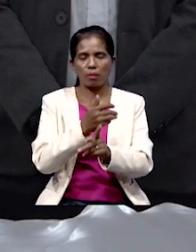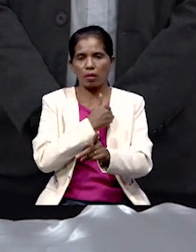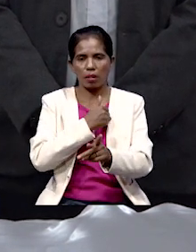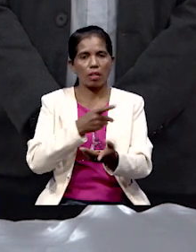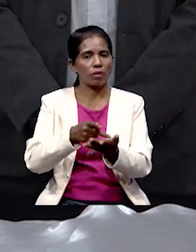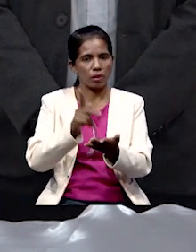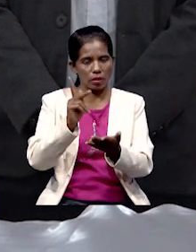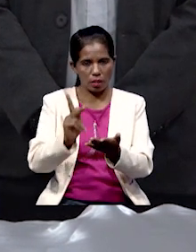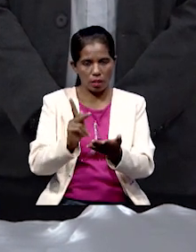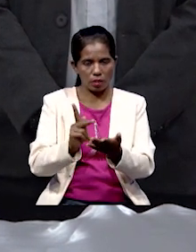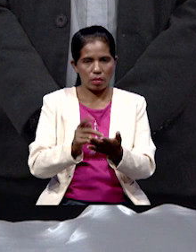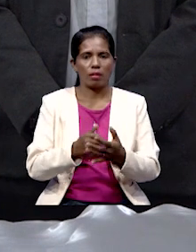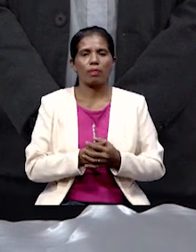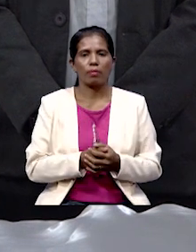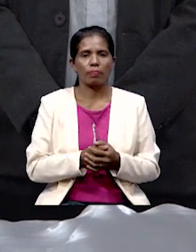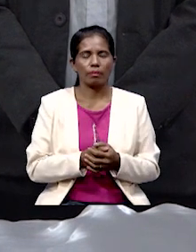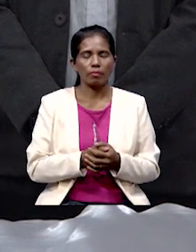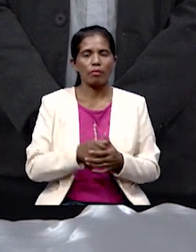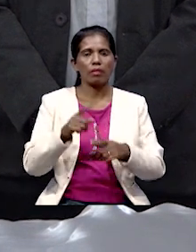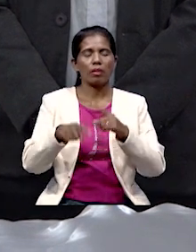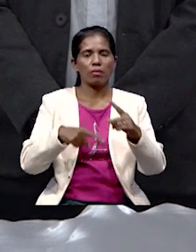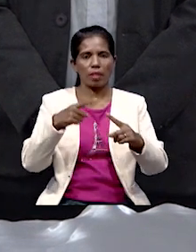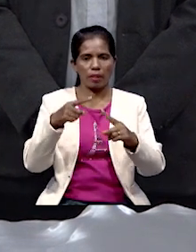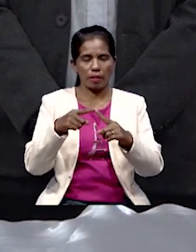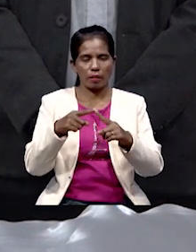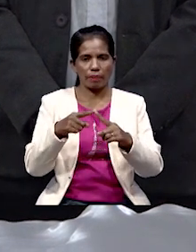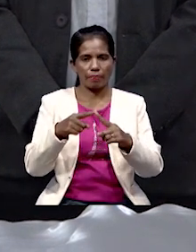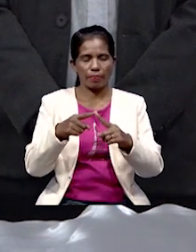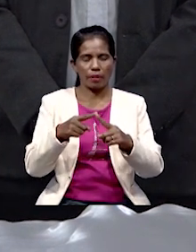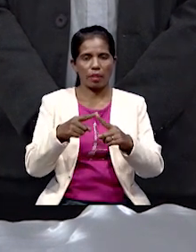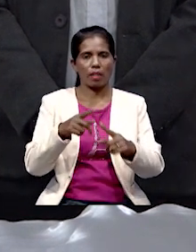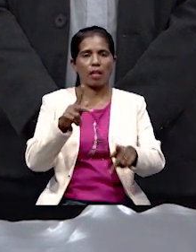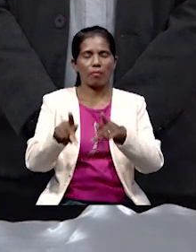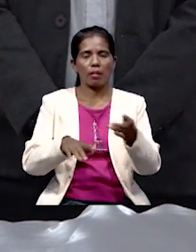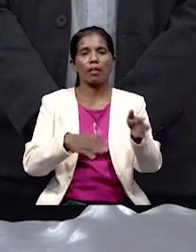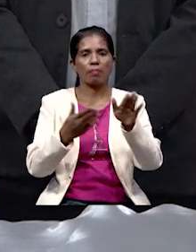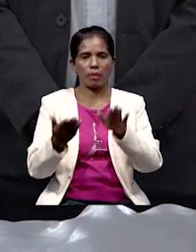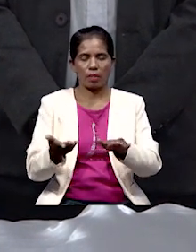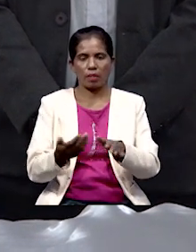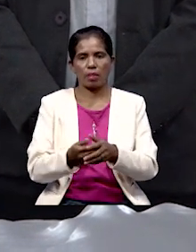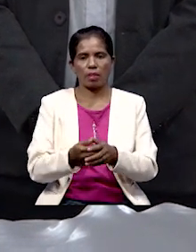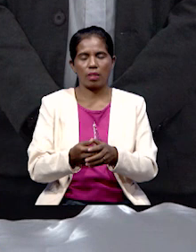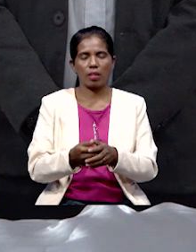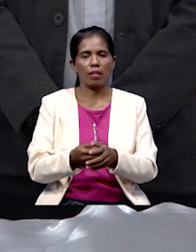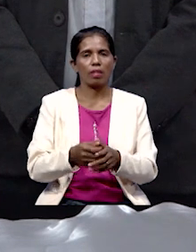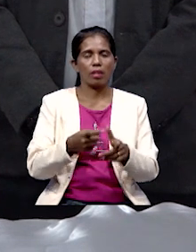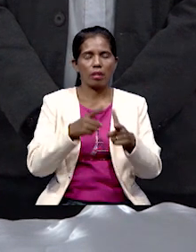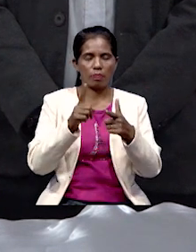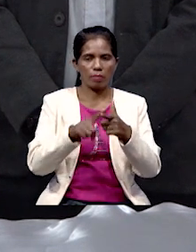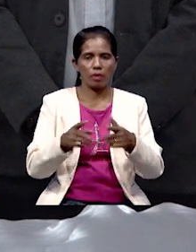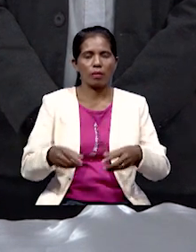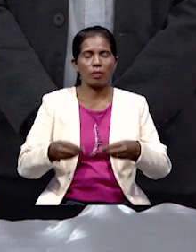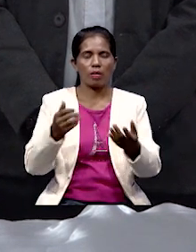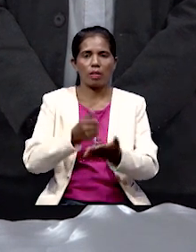sia heta selu wainhira nia cliente mate. Produto daruak oferese